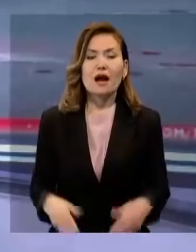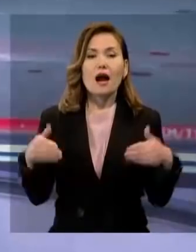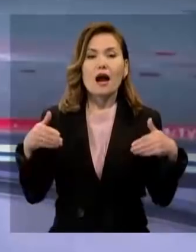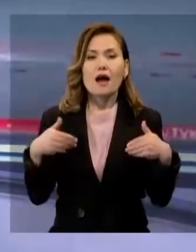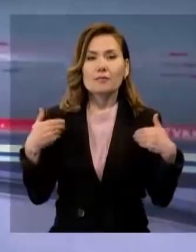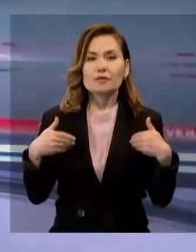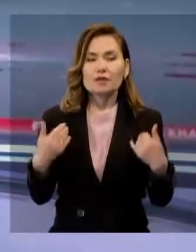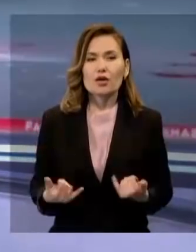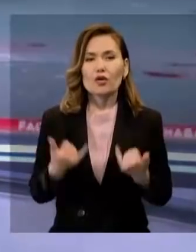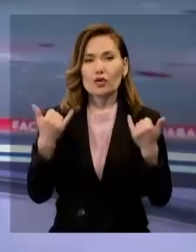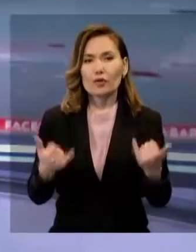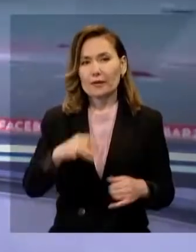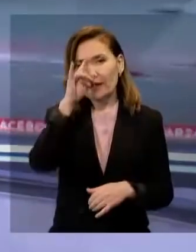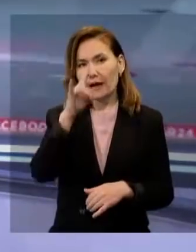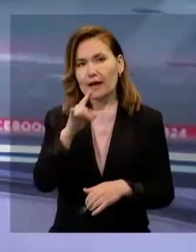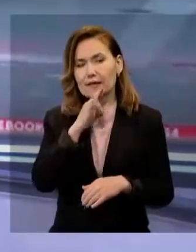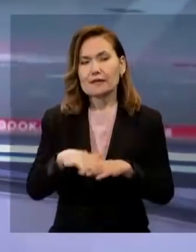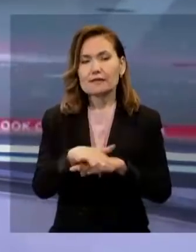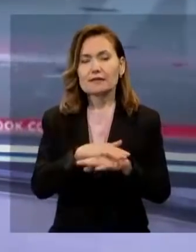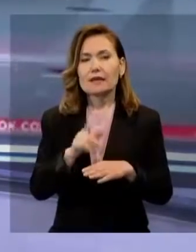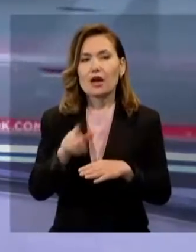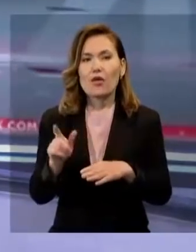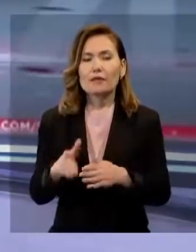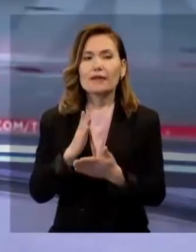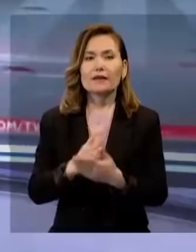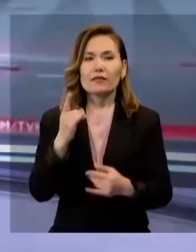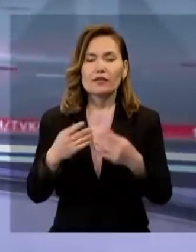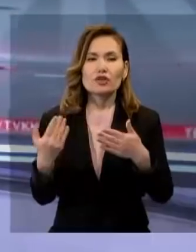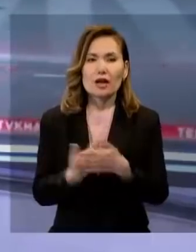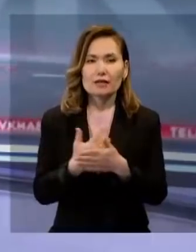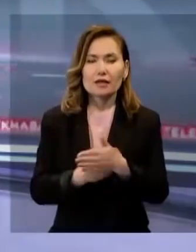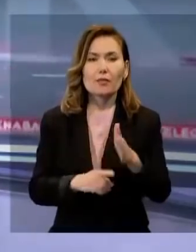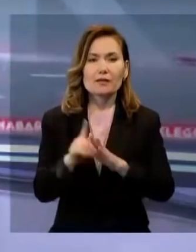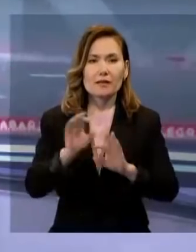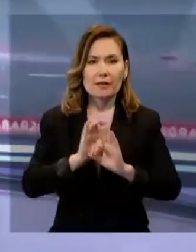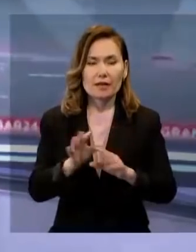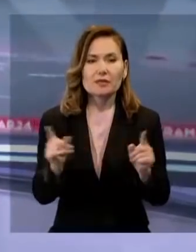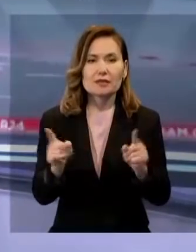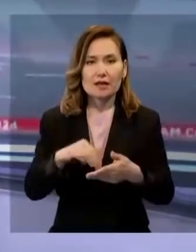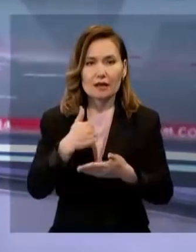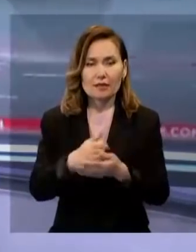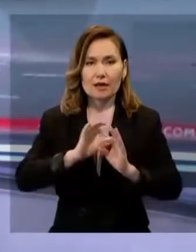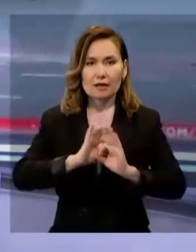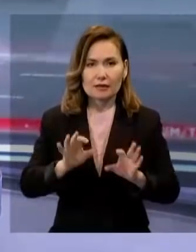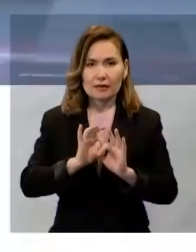Армысыздар, эфирде жаңалықтар, студияда Мөлдір Доспаева, сурд аудармада Самалжан Темір. Алда көретіндеріңіз.